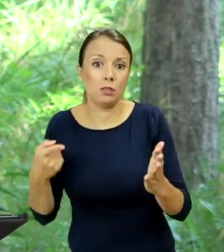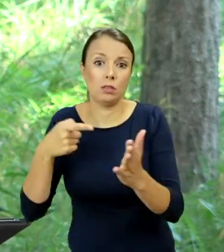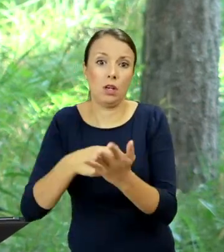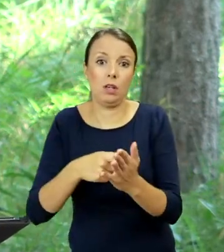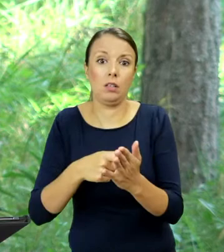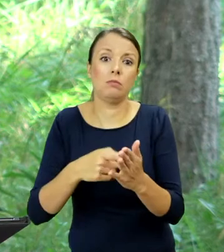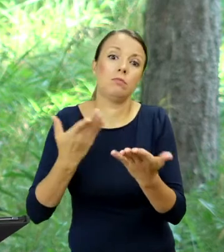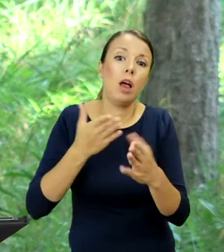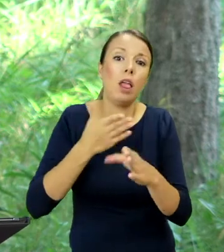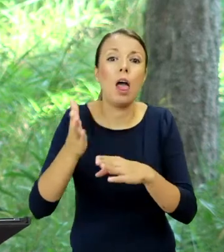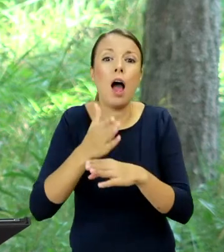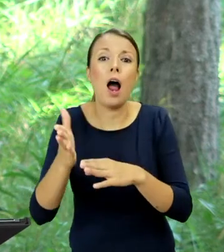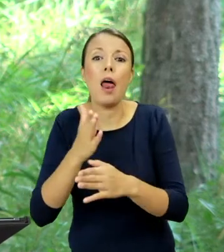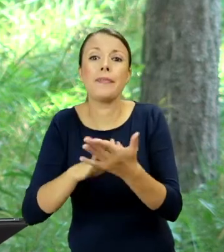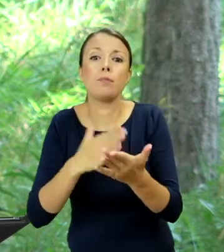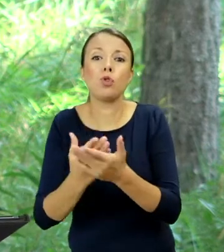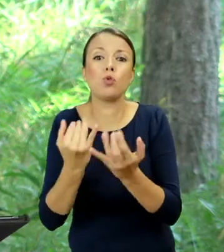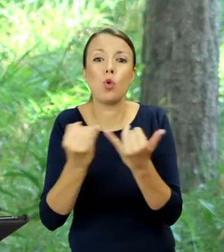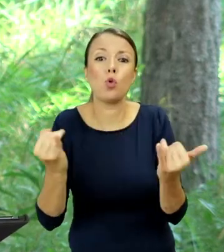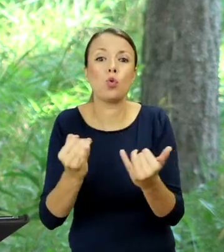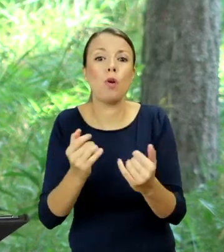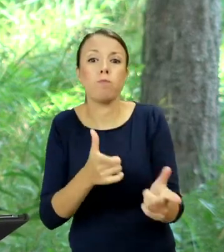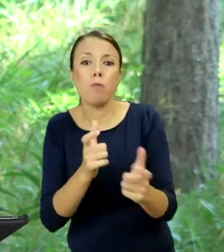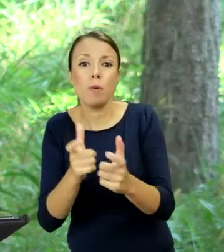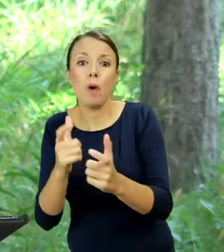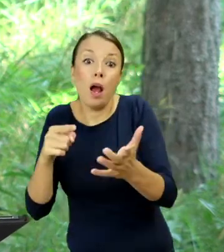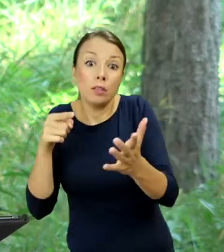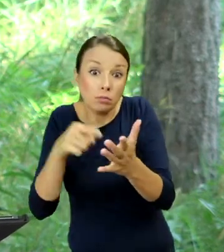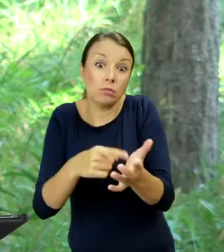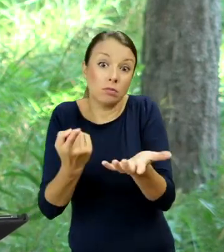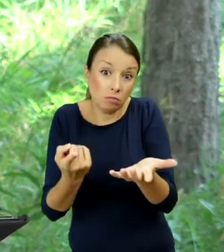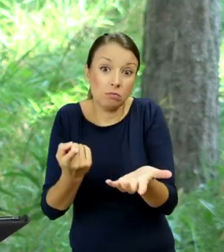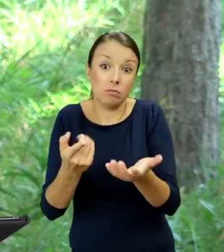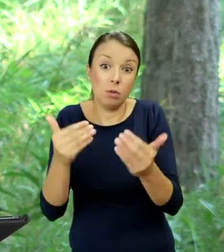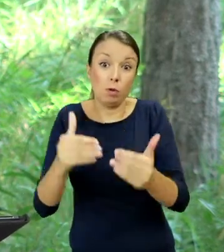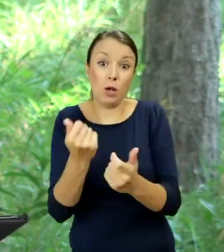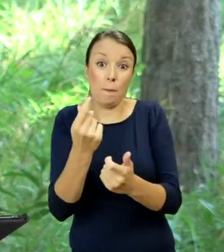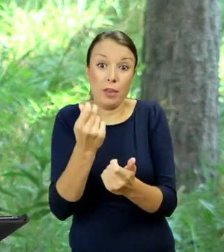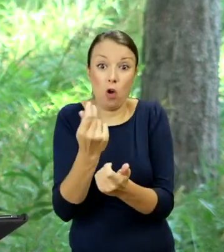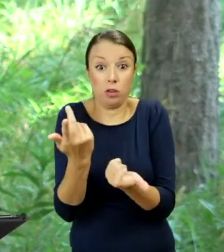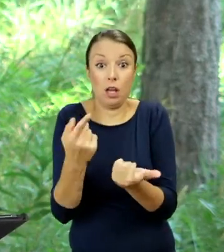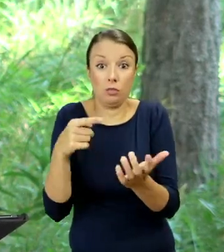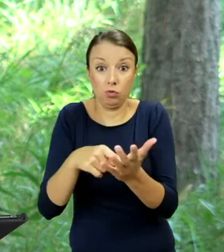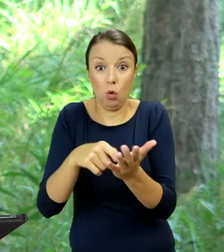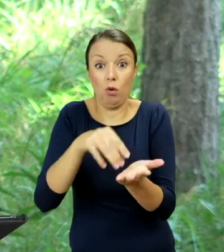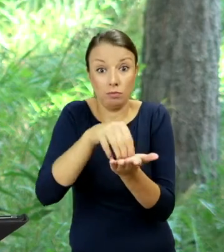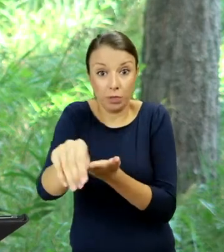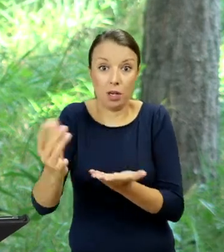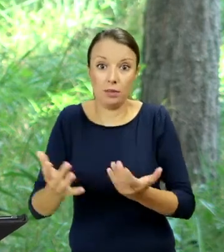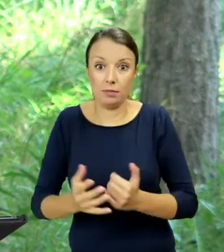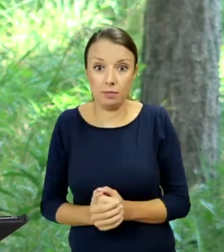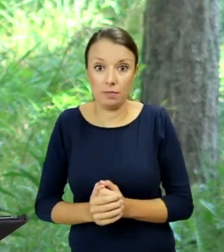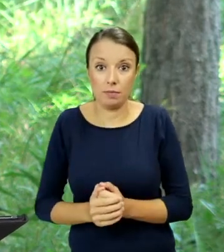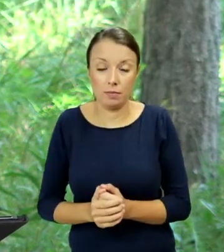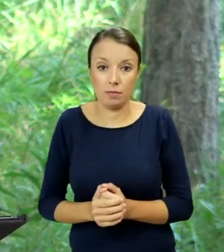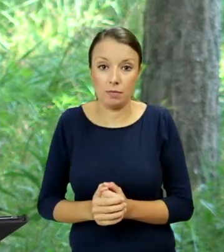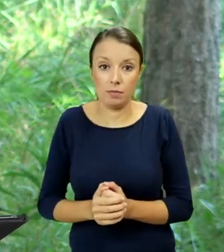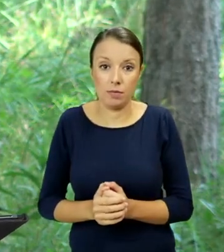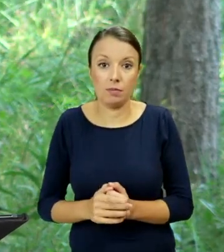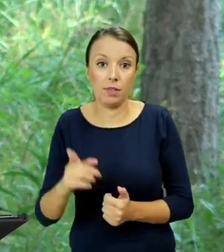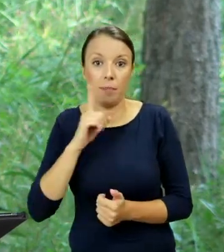czyn zbrojny miał za co powstać. To taka niewdzięczna być może i